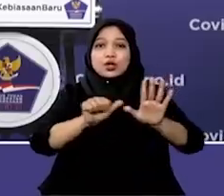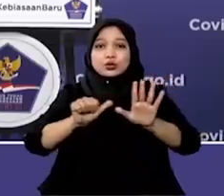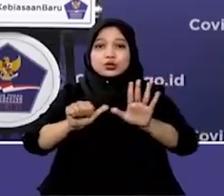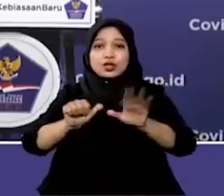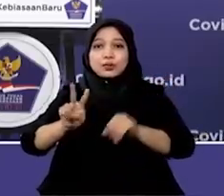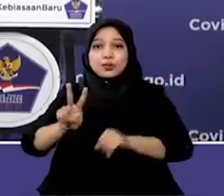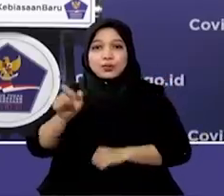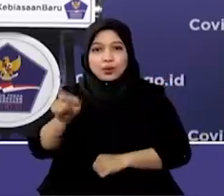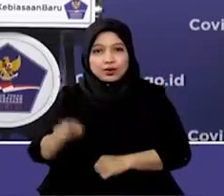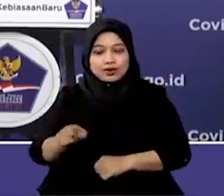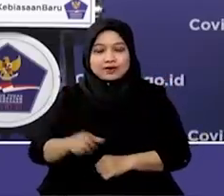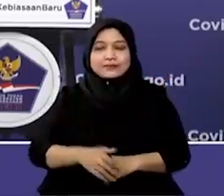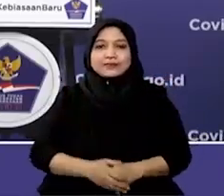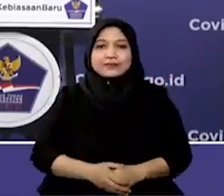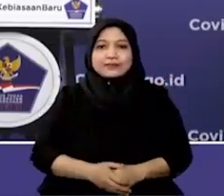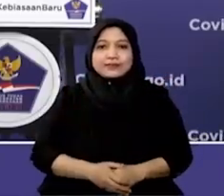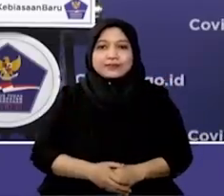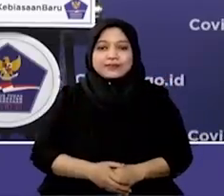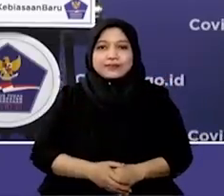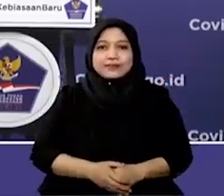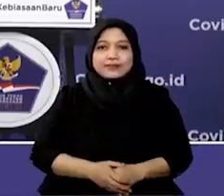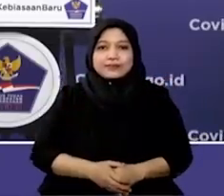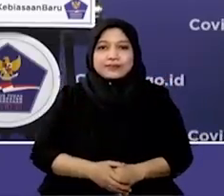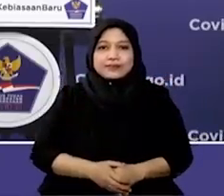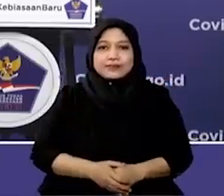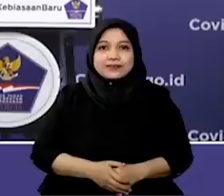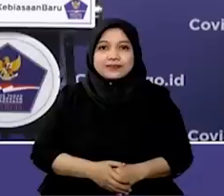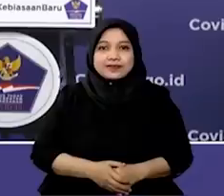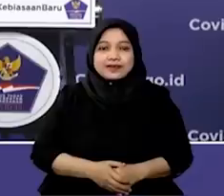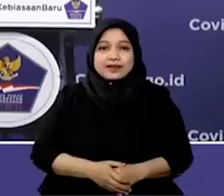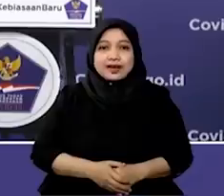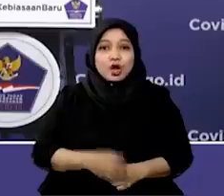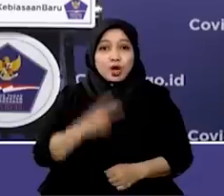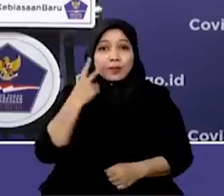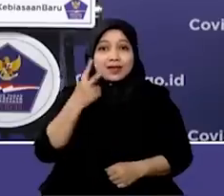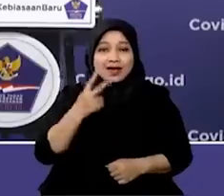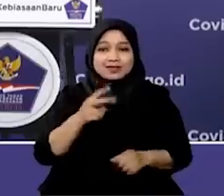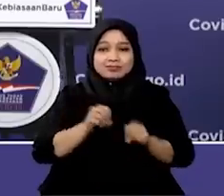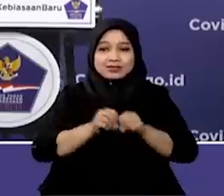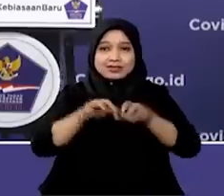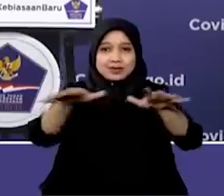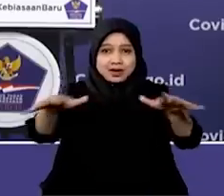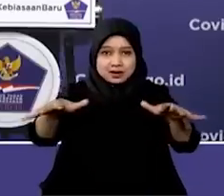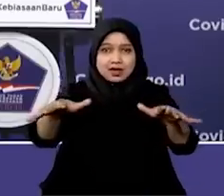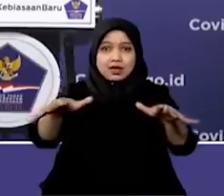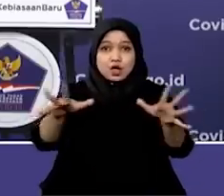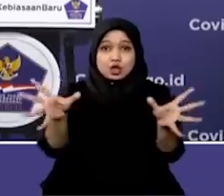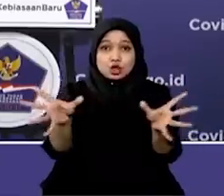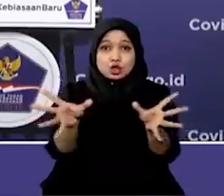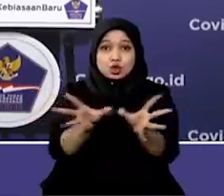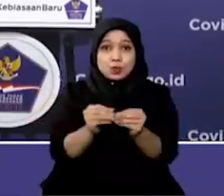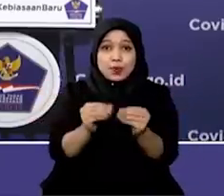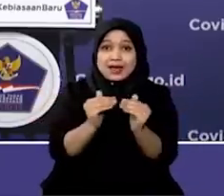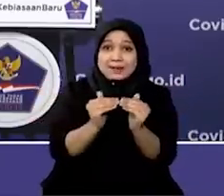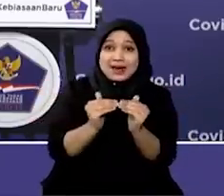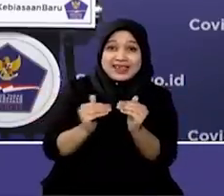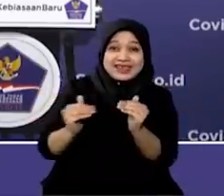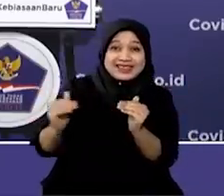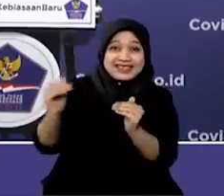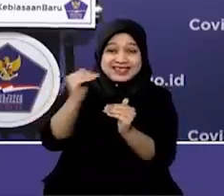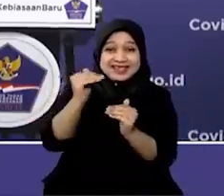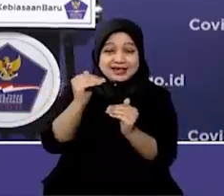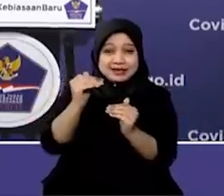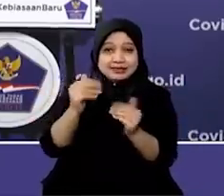2762 orang kalau kemudian kita lihat sebarannya Hai angka tertinggi yang melaporkan kasus